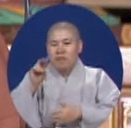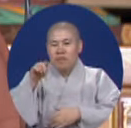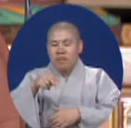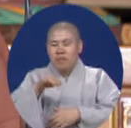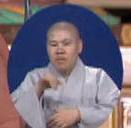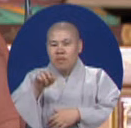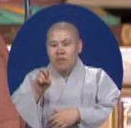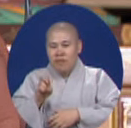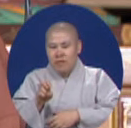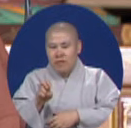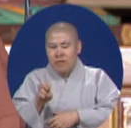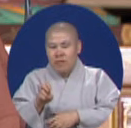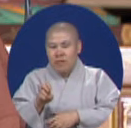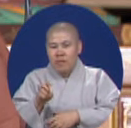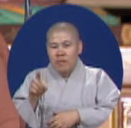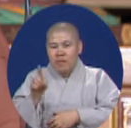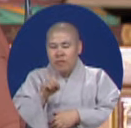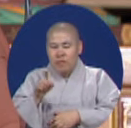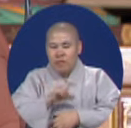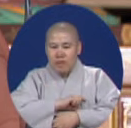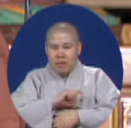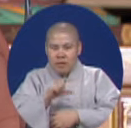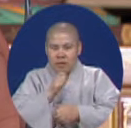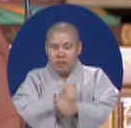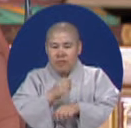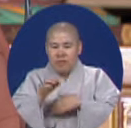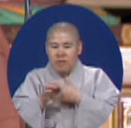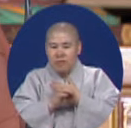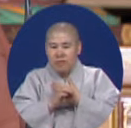무심을 뭐라고 이름을 붙였느냐면